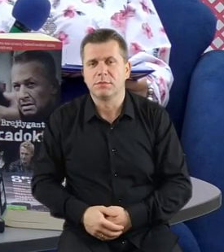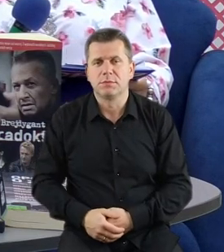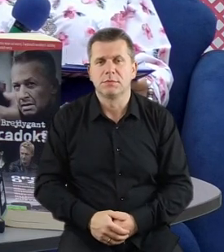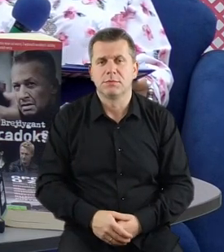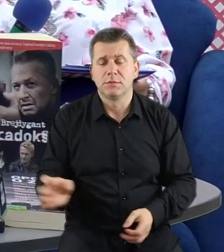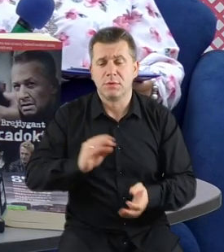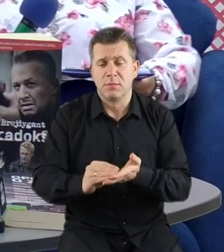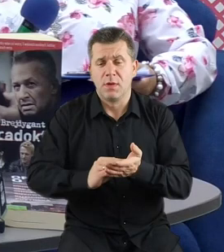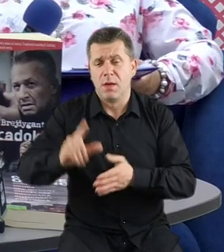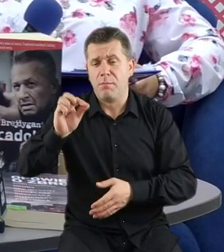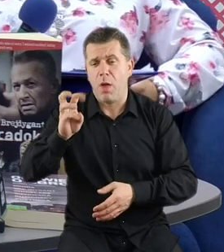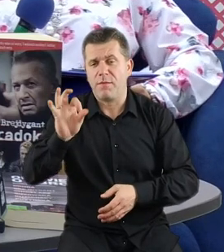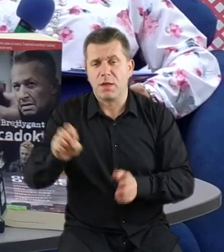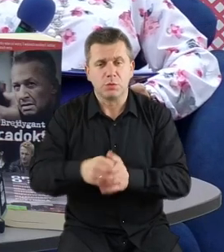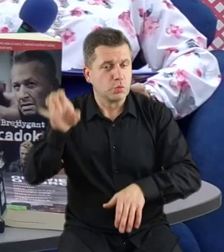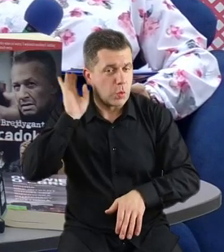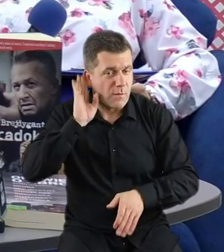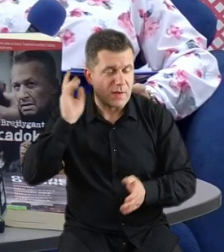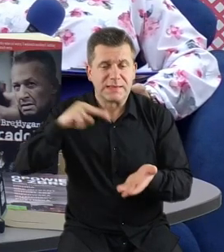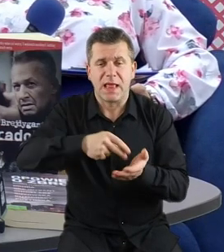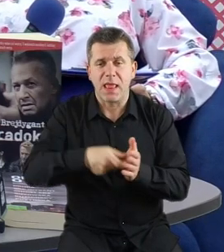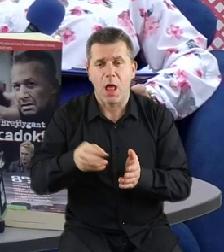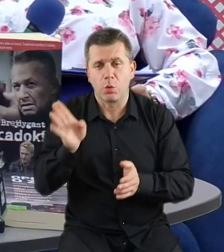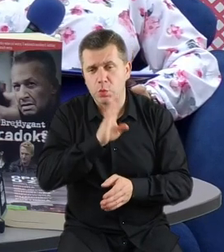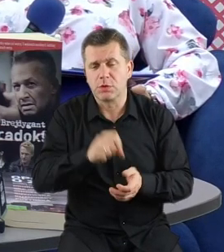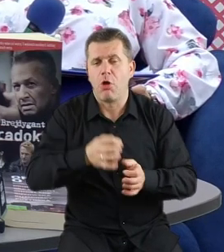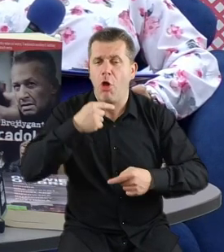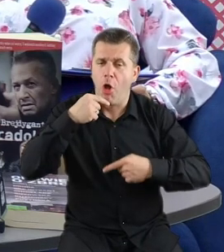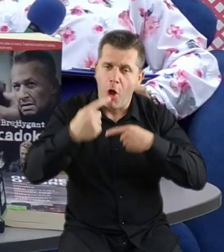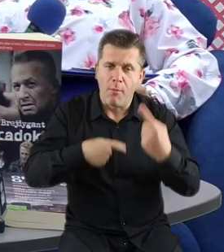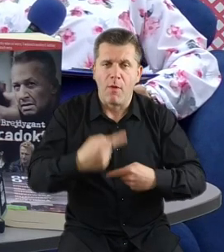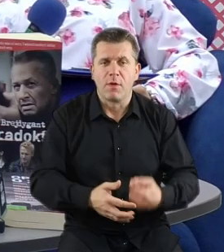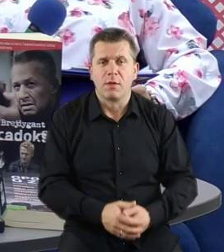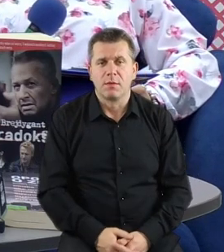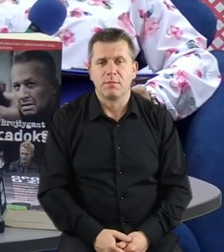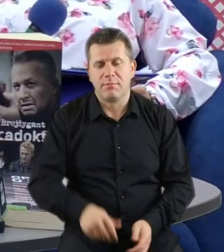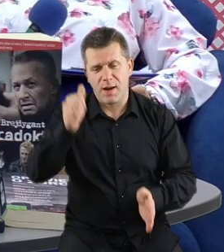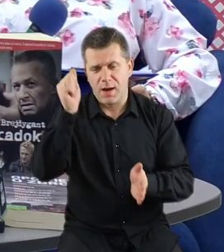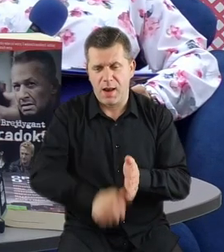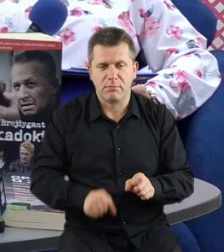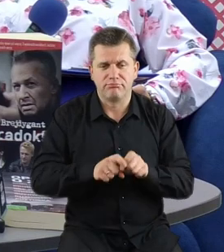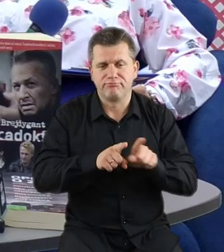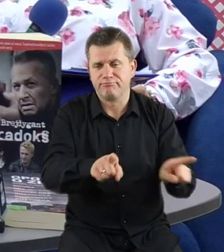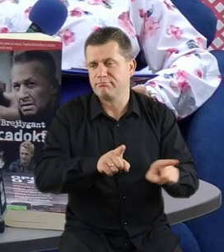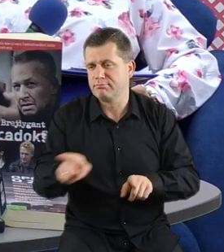piszę powieść, słuchowisko, scenariusz i opowiadanie. Właściwie prawie naraz.